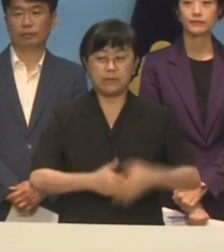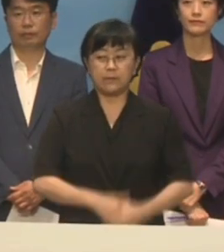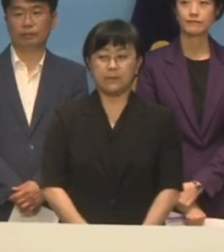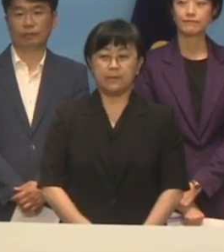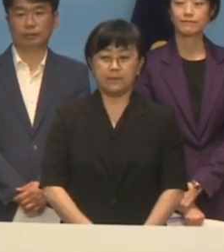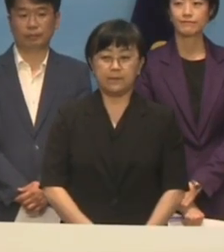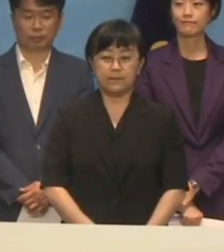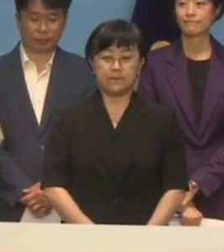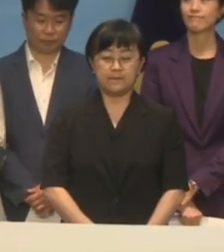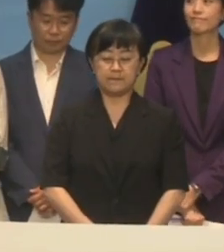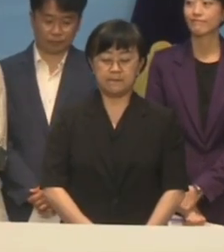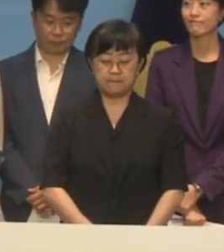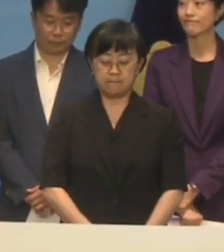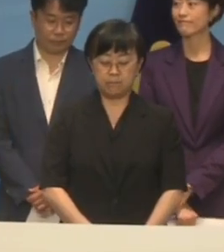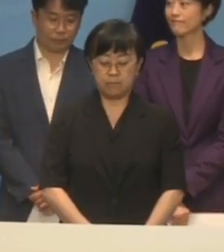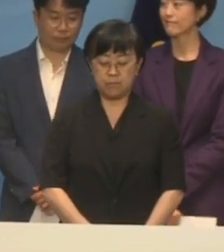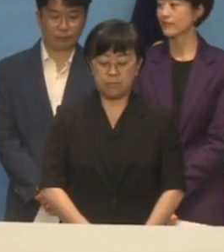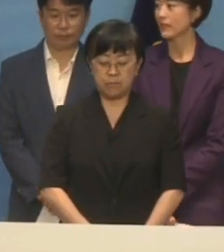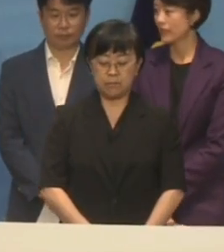대책위원회입니다.